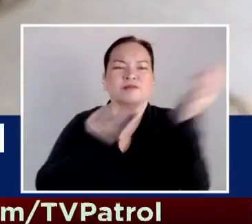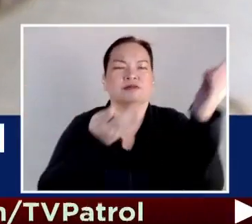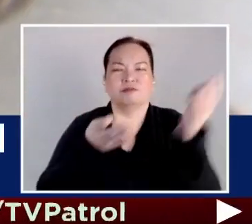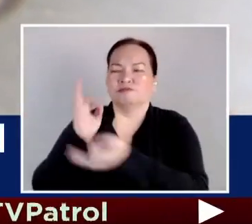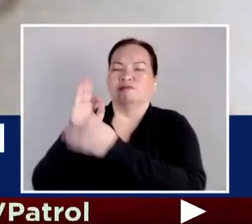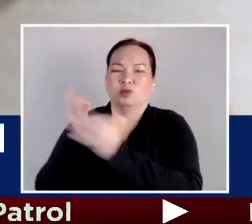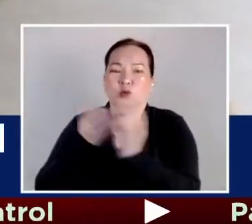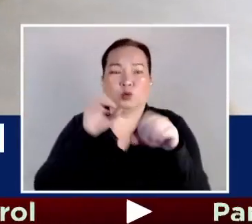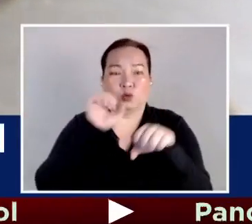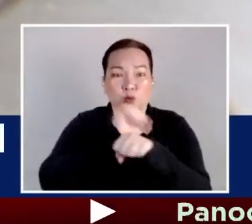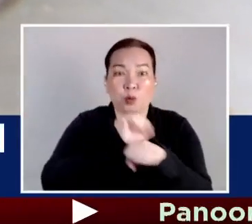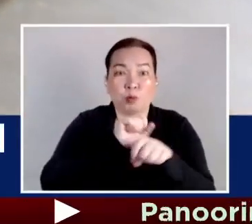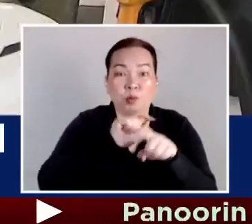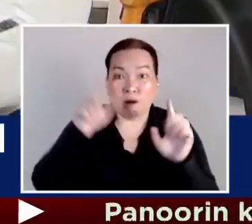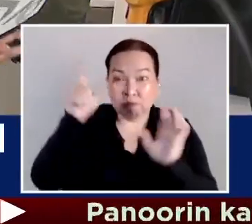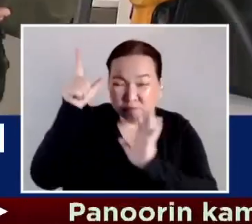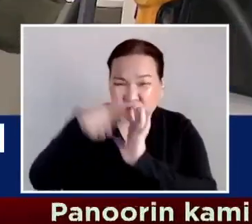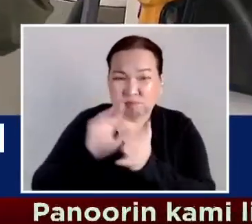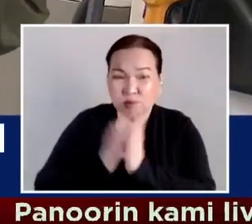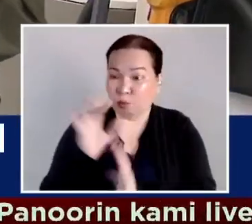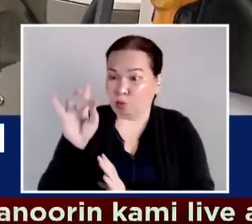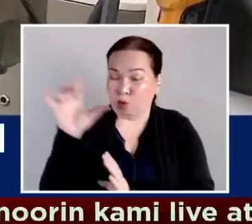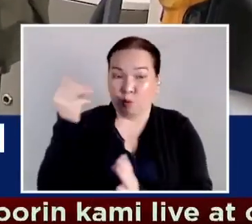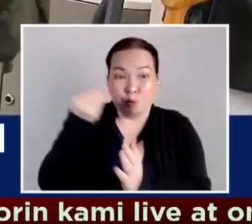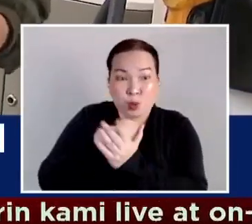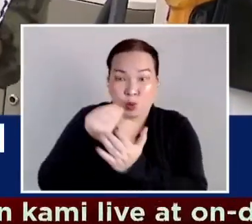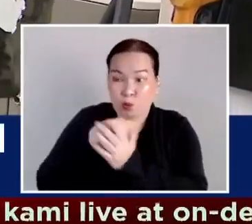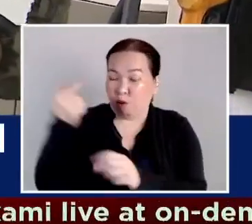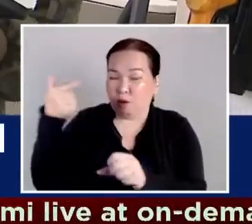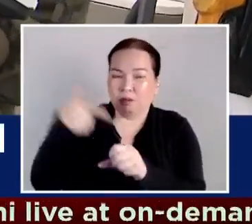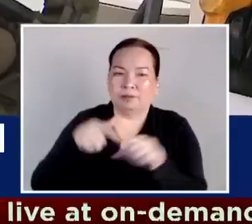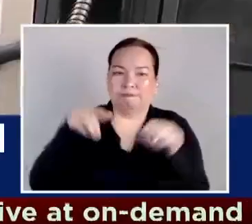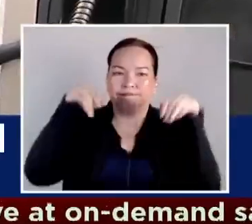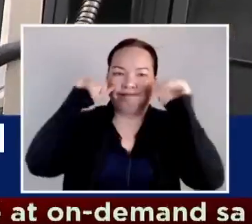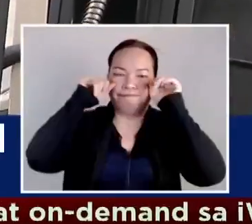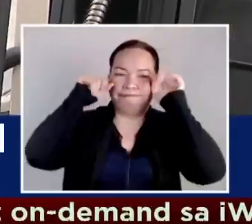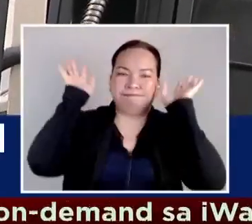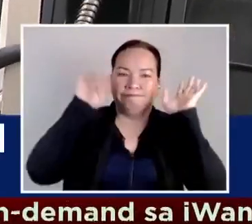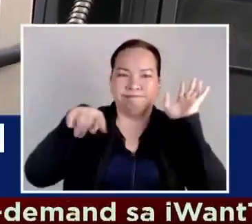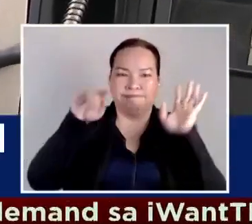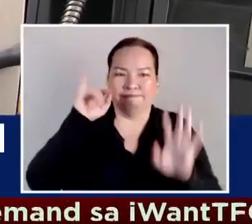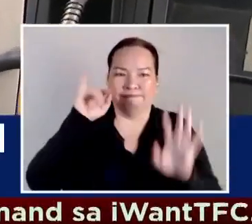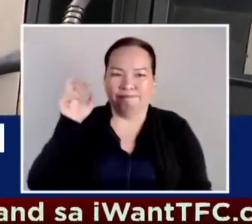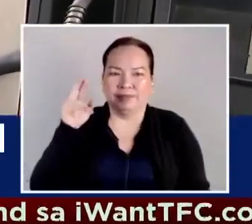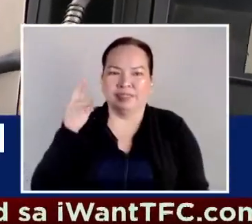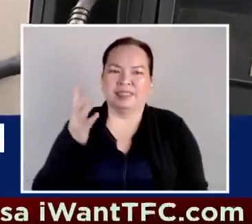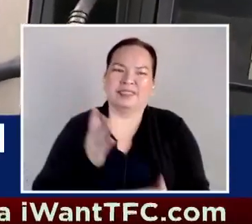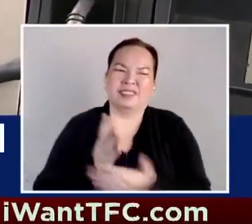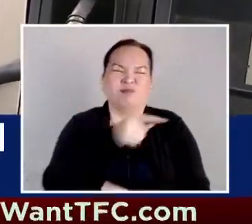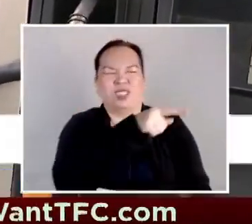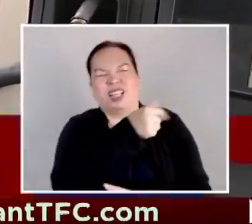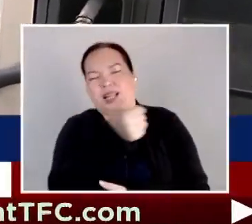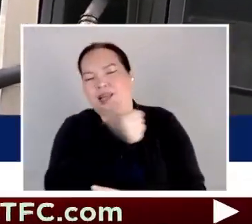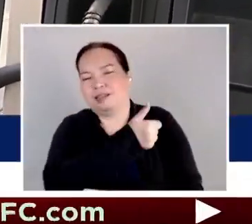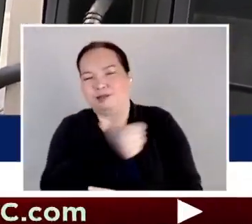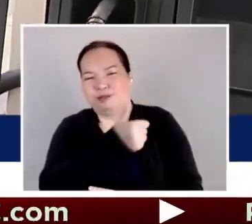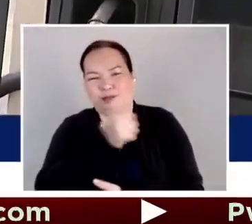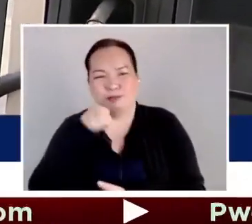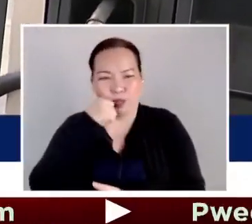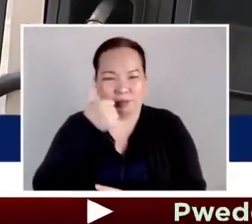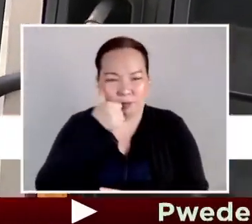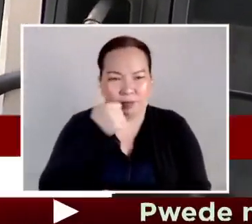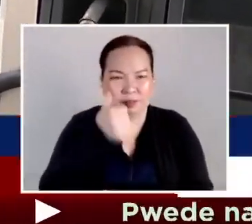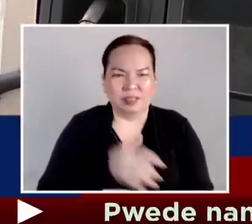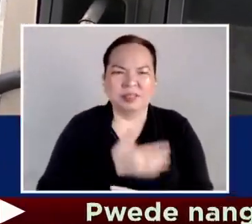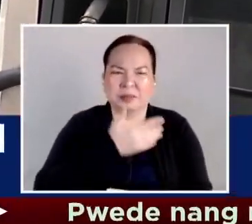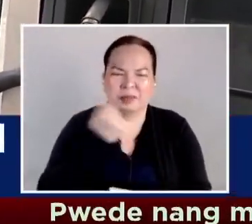kapag umabot ng 100 pesos ang litro, baka hindi na kayanin ni JR. Baka mag-commute na lang po siya araw-araw. Yun na